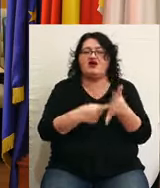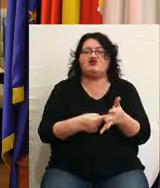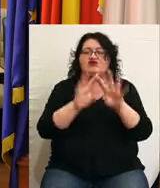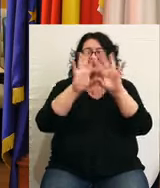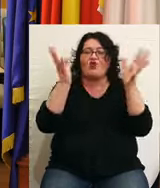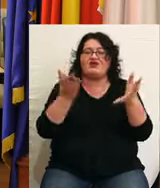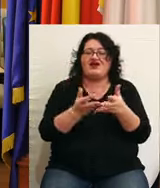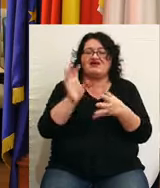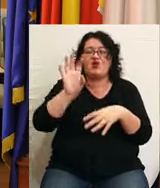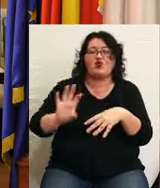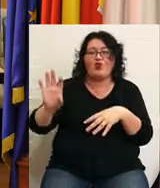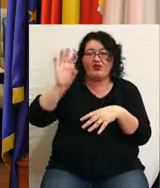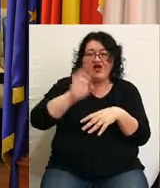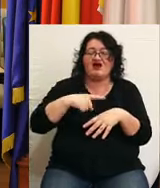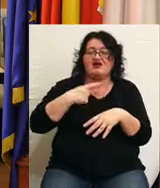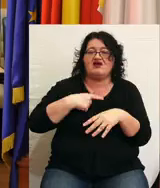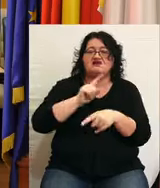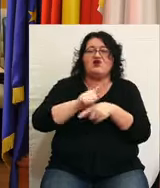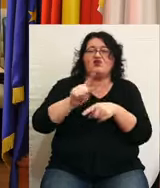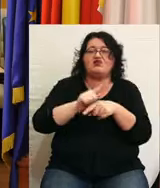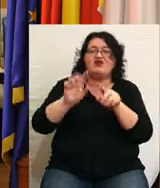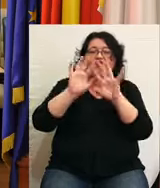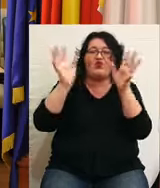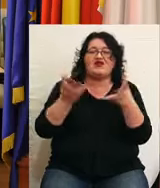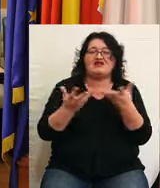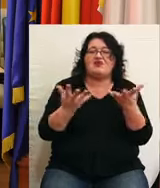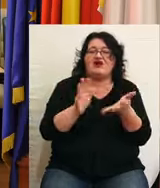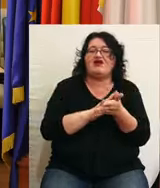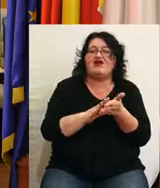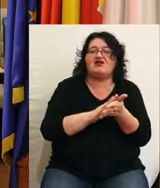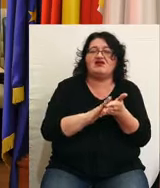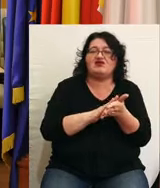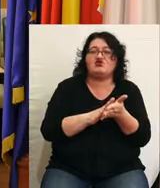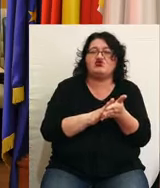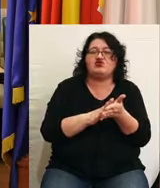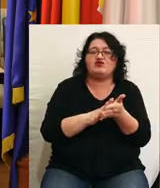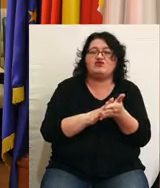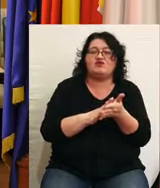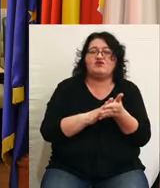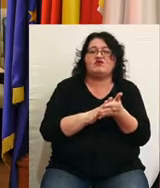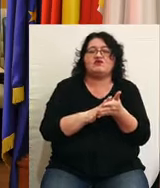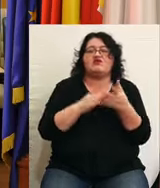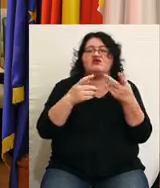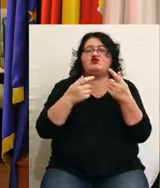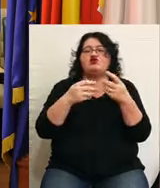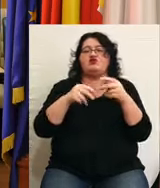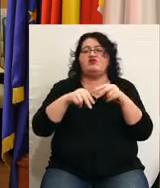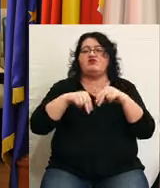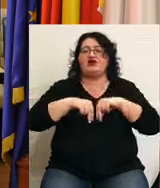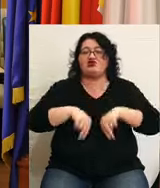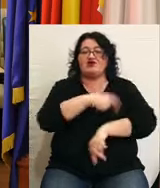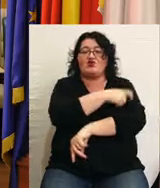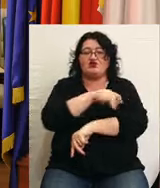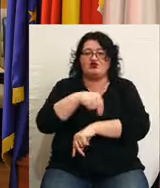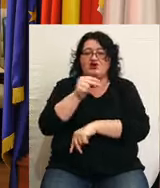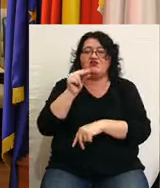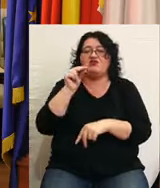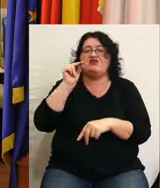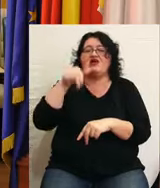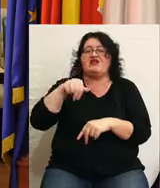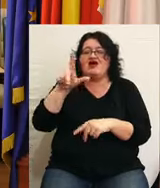context este un context pe care nici domnul Nica, nici PSD,